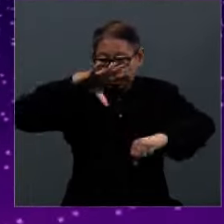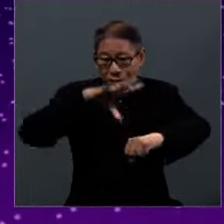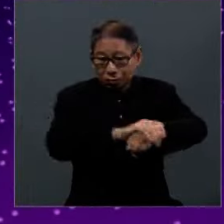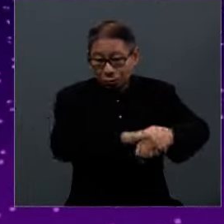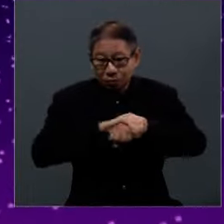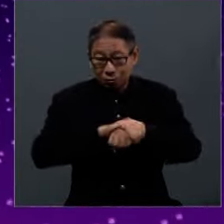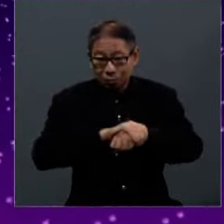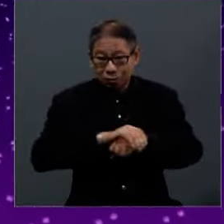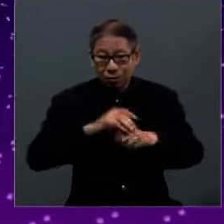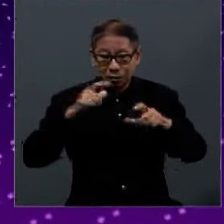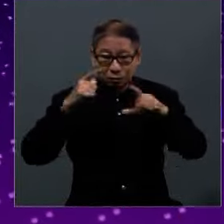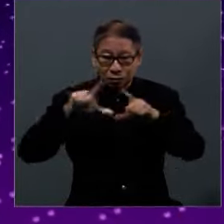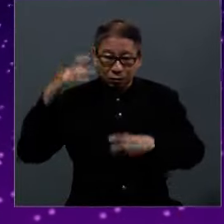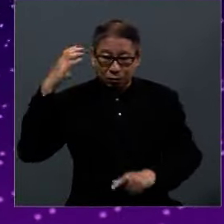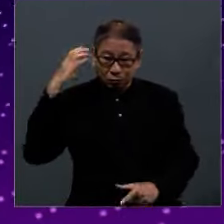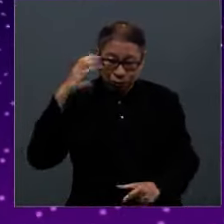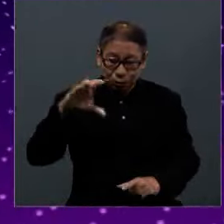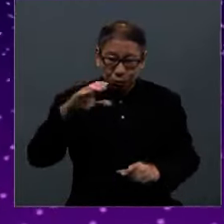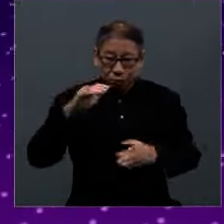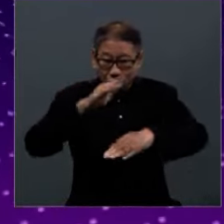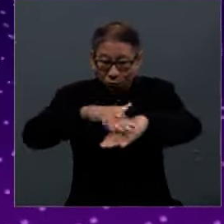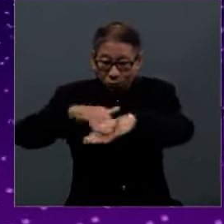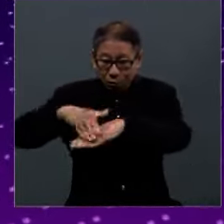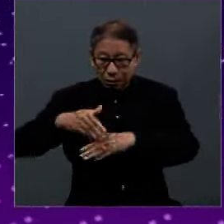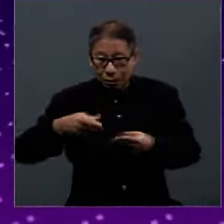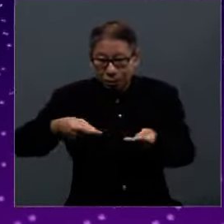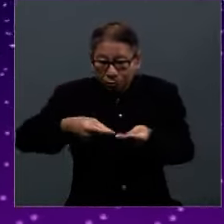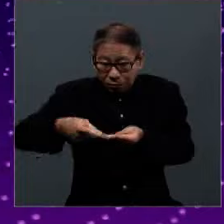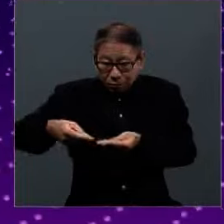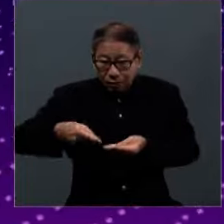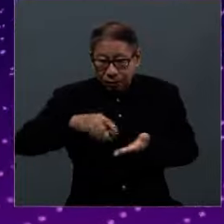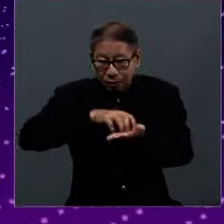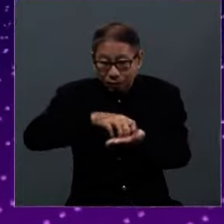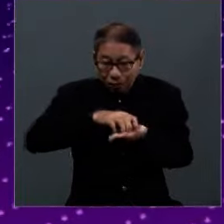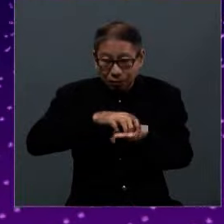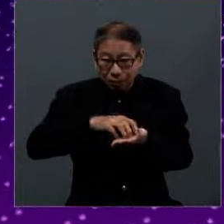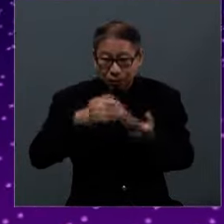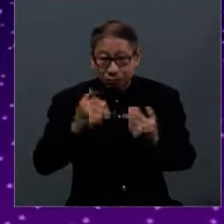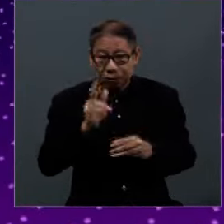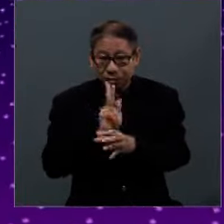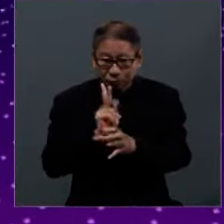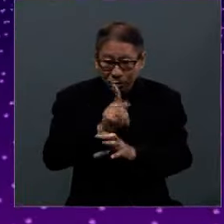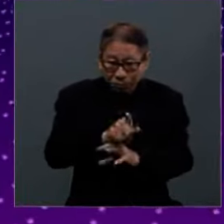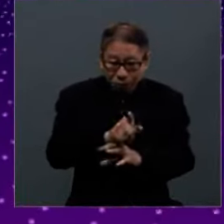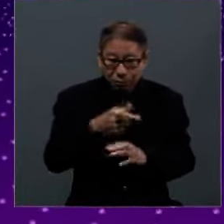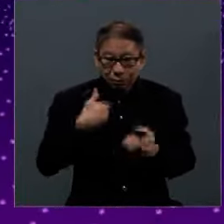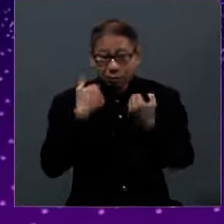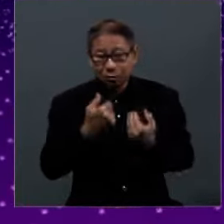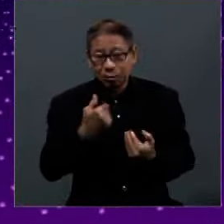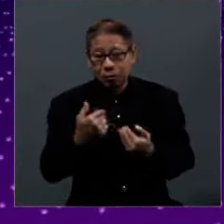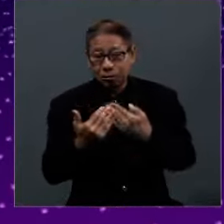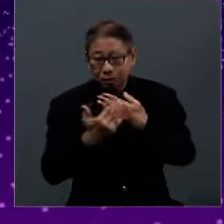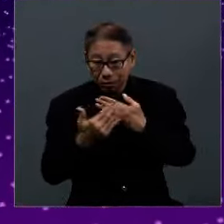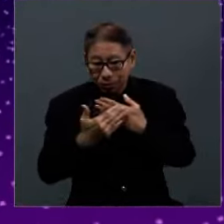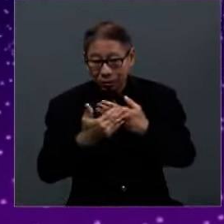มาไลฟ์นะครับไลฟ์เพื่อที่จะชวนมาเล่นพนันออนไลน์นะครับวิธีการเนี่ยไม่ใช่มาเล่นพนันแบบอื่นนะครับตอนนี้เนี่ยคือเขาให้ไป